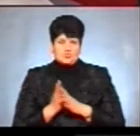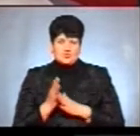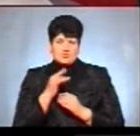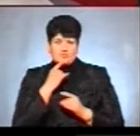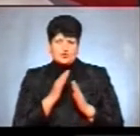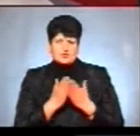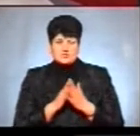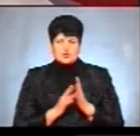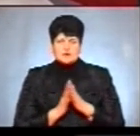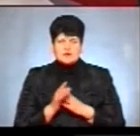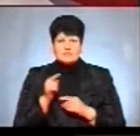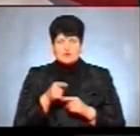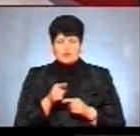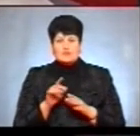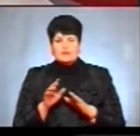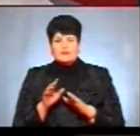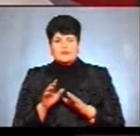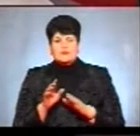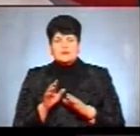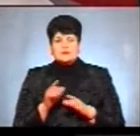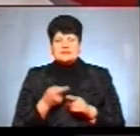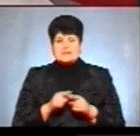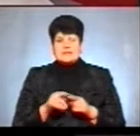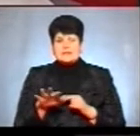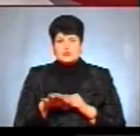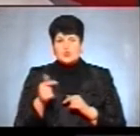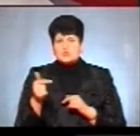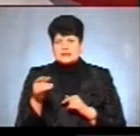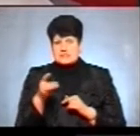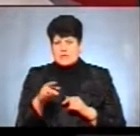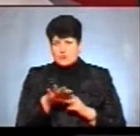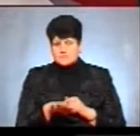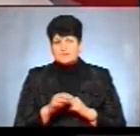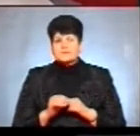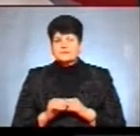ми маємо справу і по цьому сюжету, і по інших. Це територія Гусятинського району,